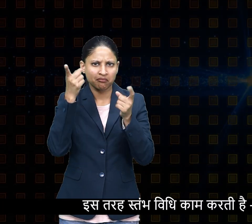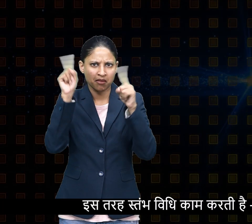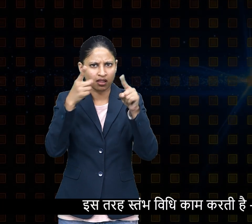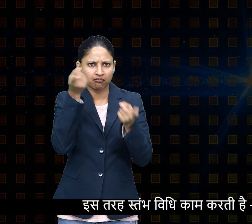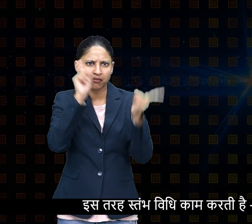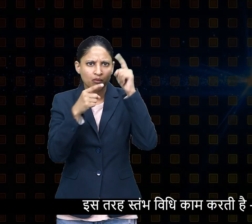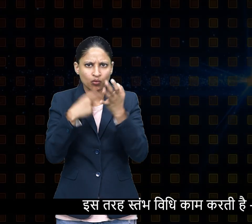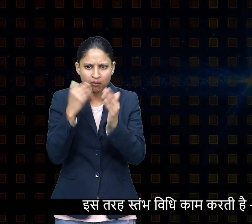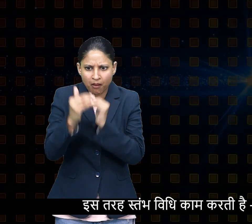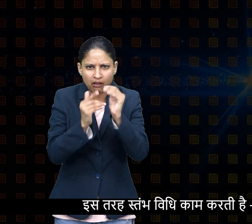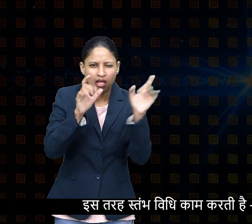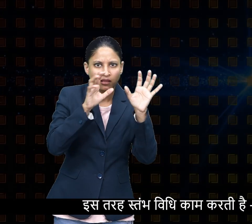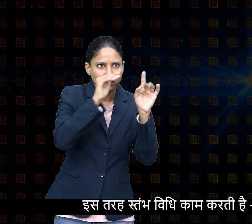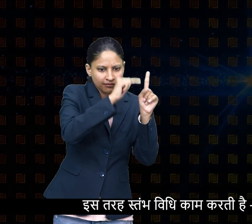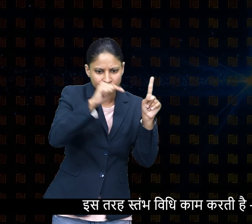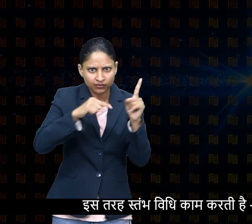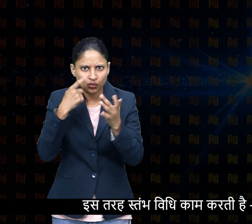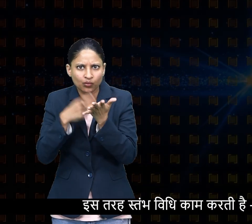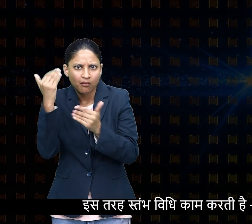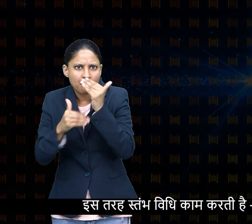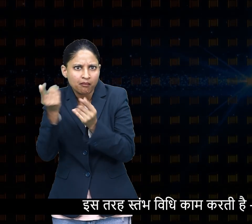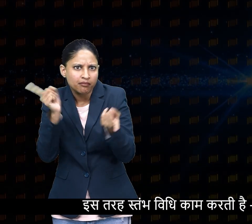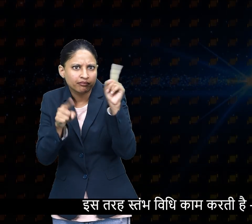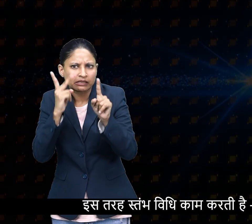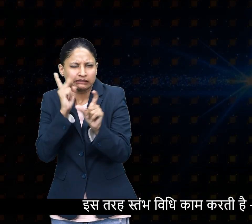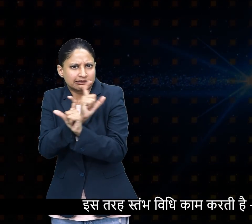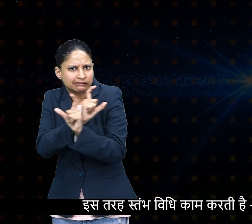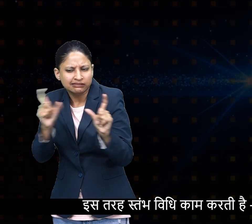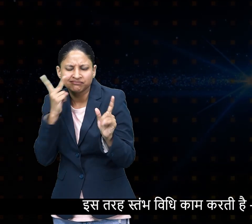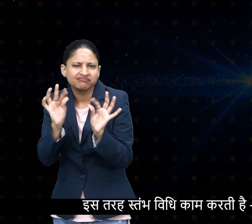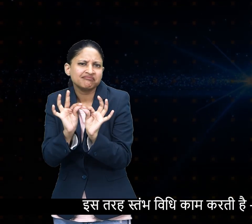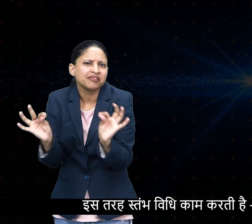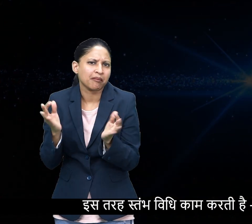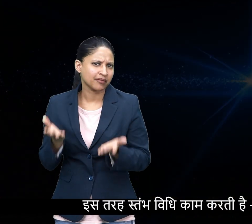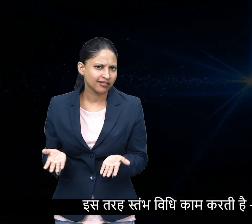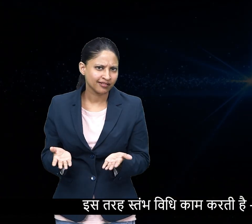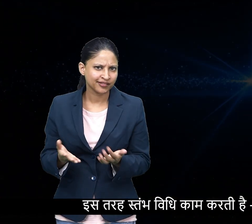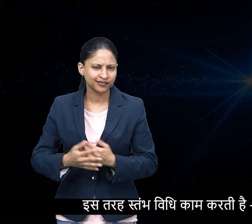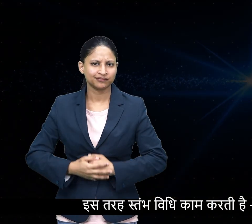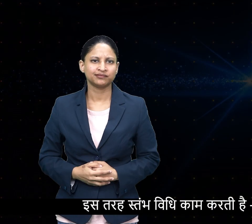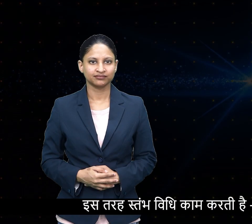इस तरह स्तंभ विधि काम करती है, चरण दर चरण, स्पष्ट और सरल।